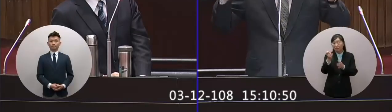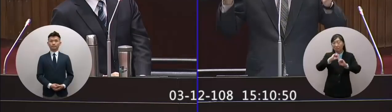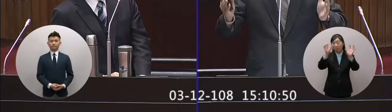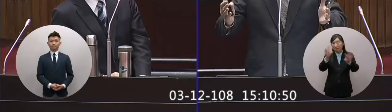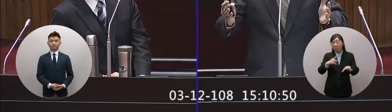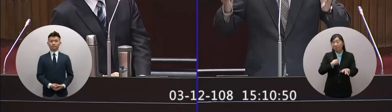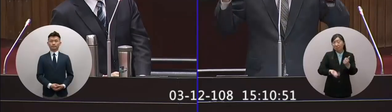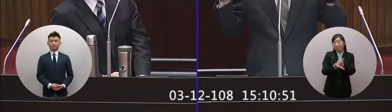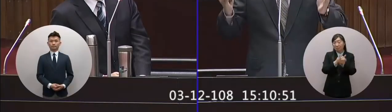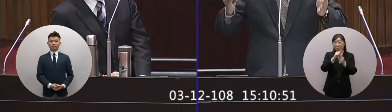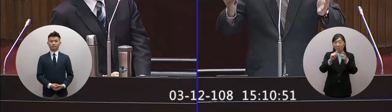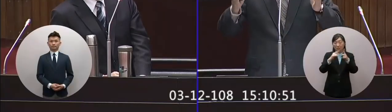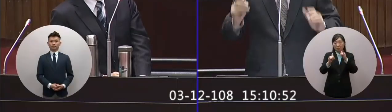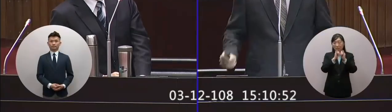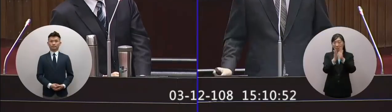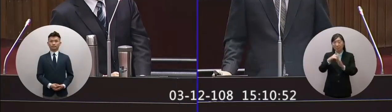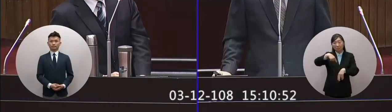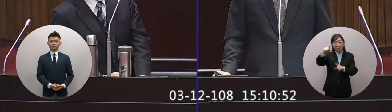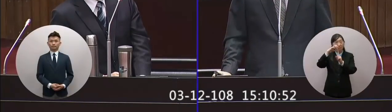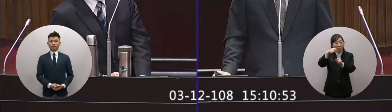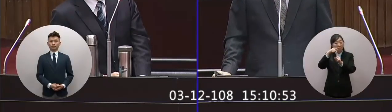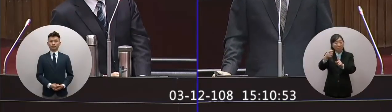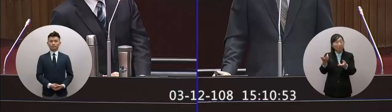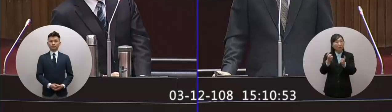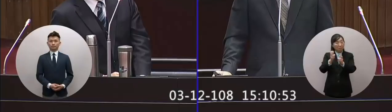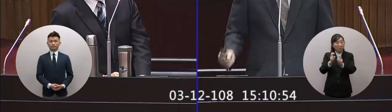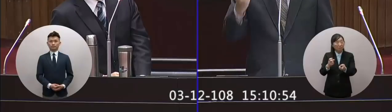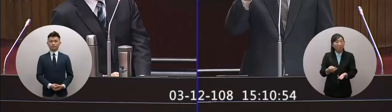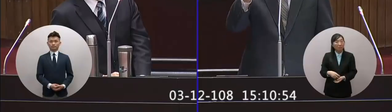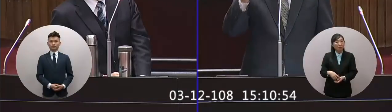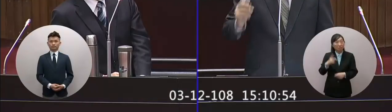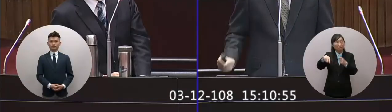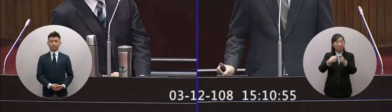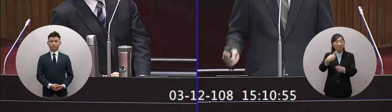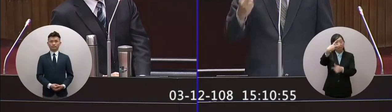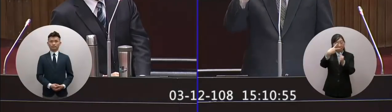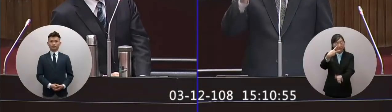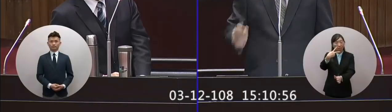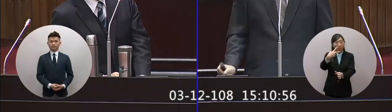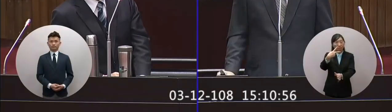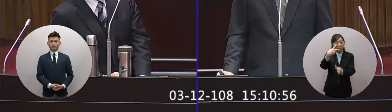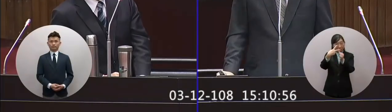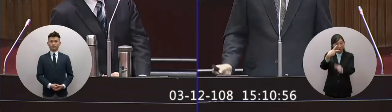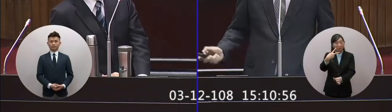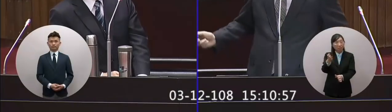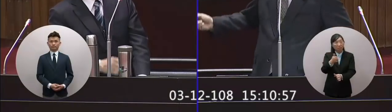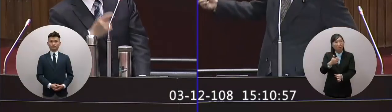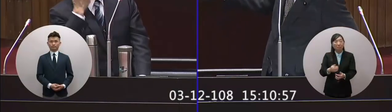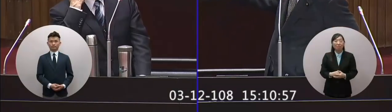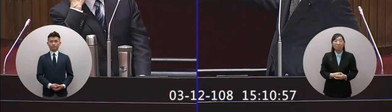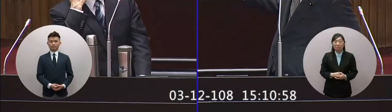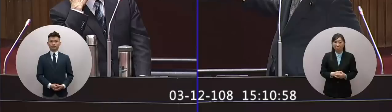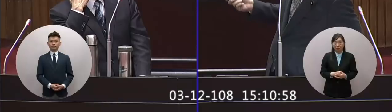尽量的使用公共运输，请你编话嘴，你刚才。今天变能源2亿多、啊、可